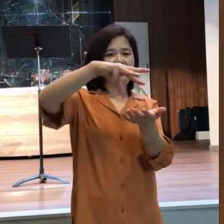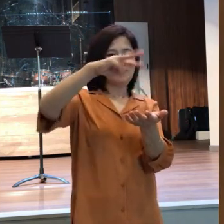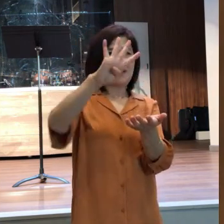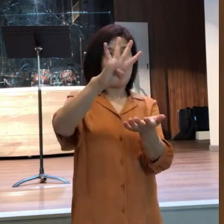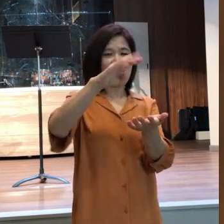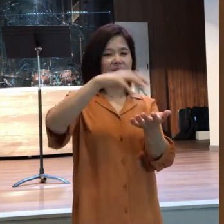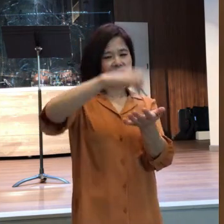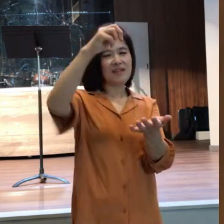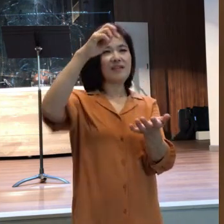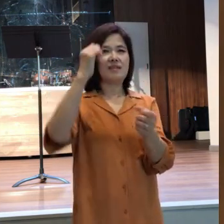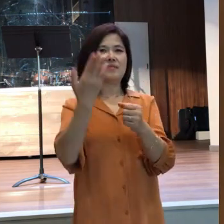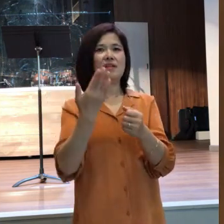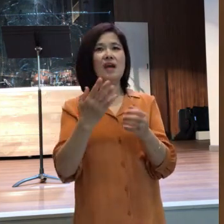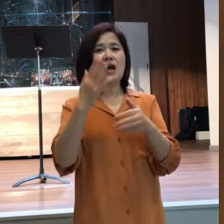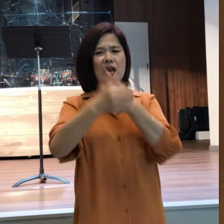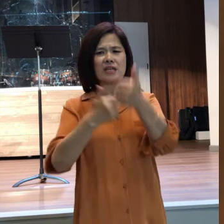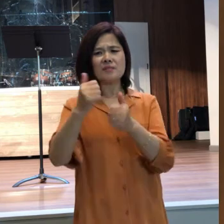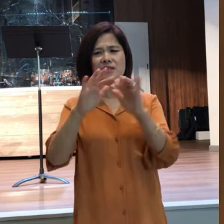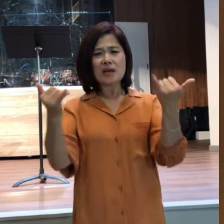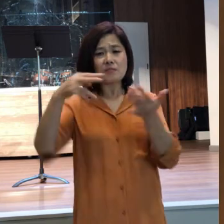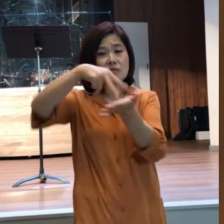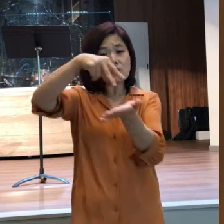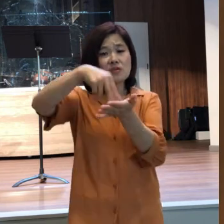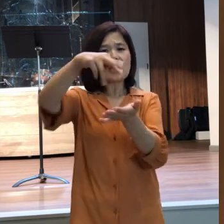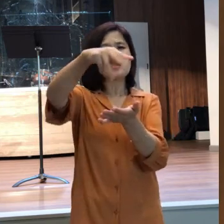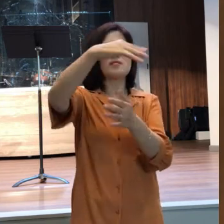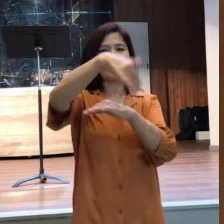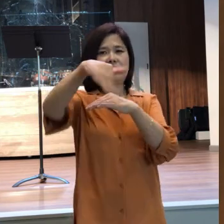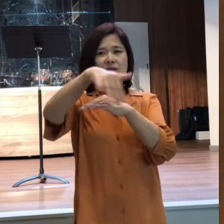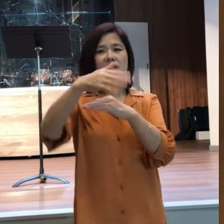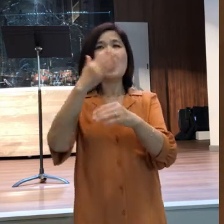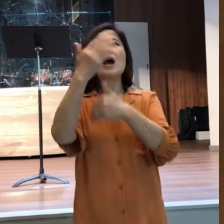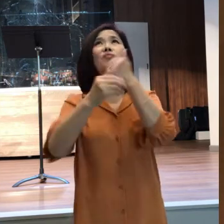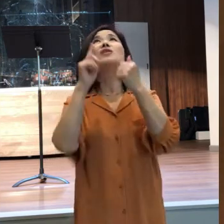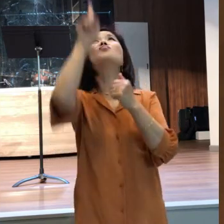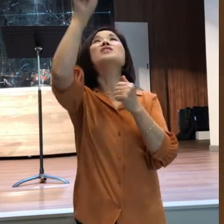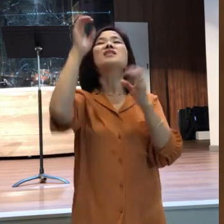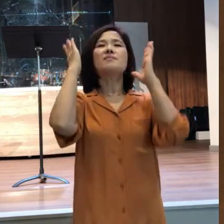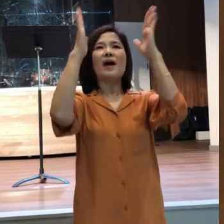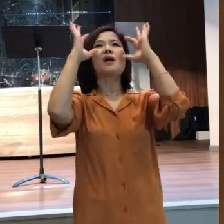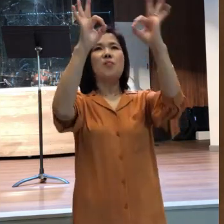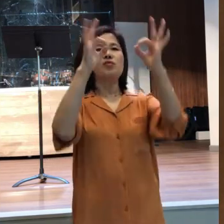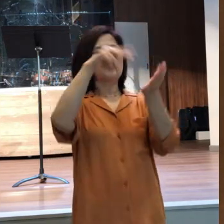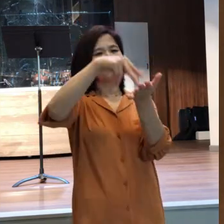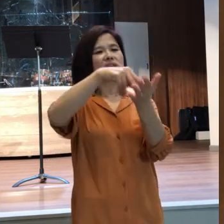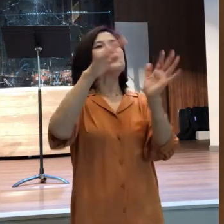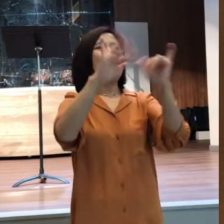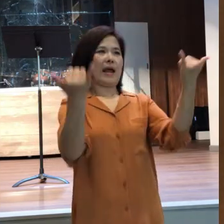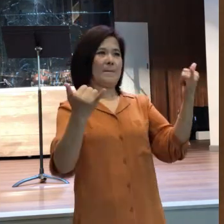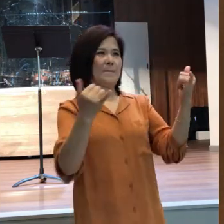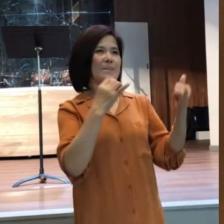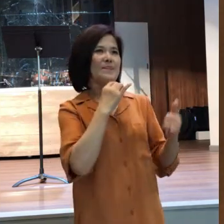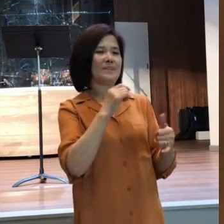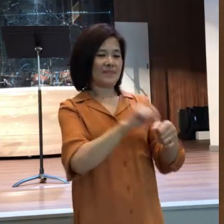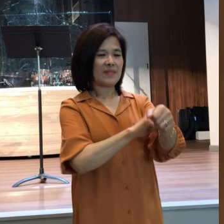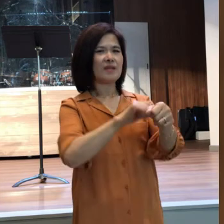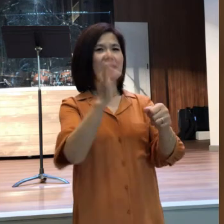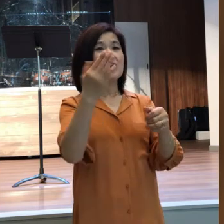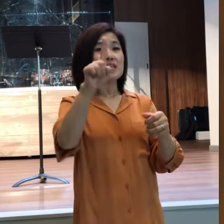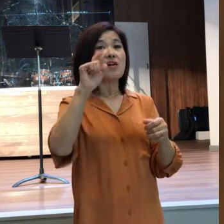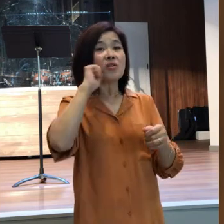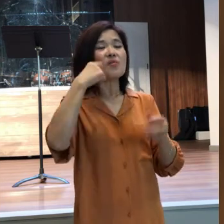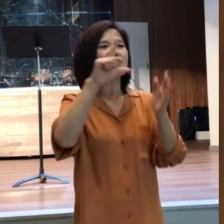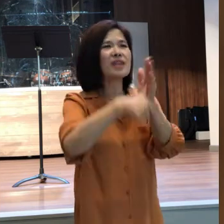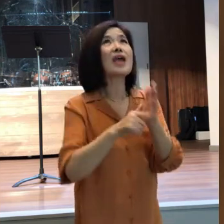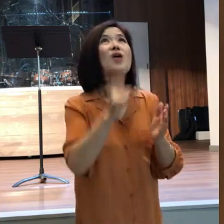사람은요, 하나님이 서서 다니게 만드셨고요. 안드로포스, 위를 바라보는 존재예요. 여러분, 이 어려울